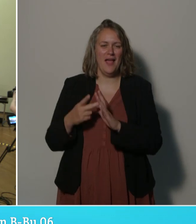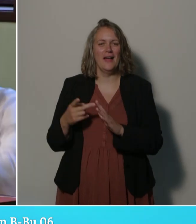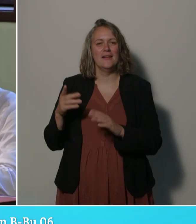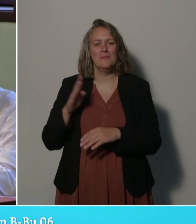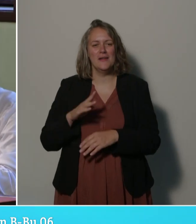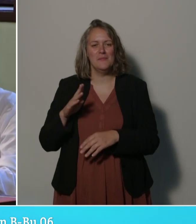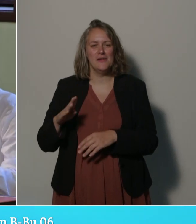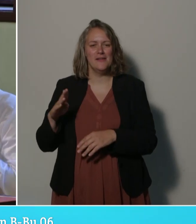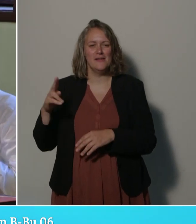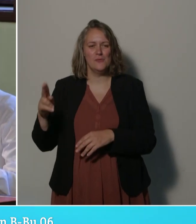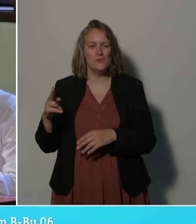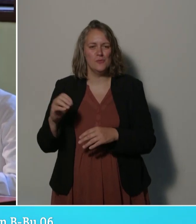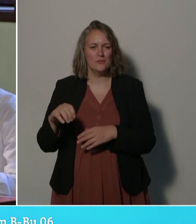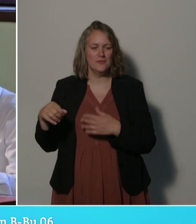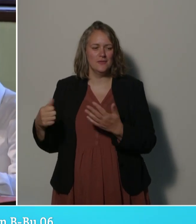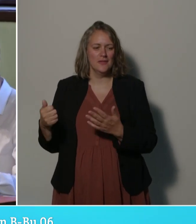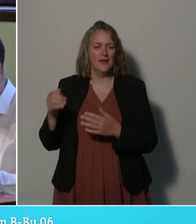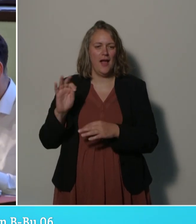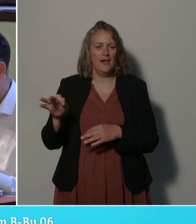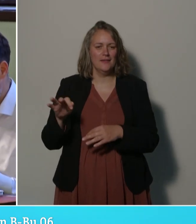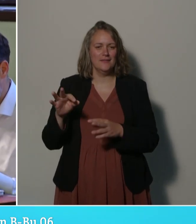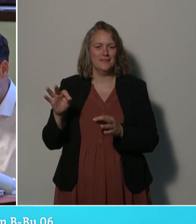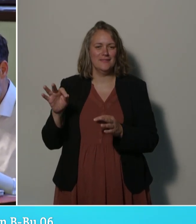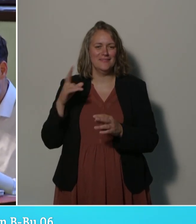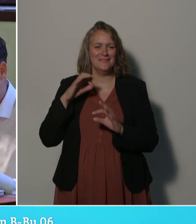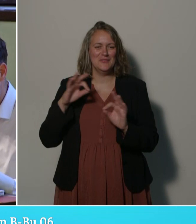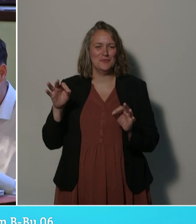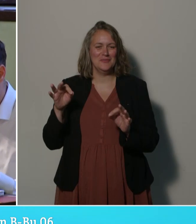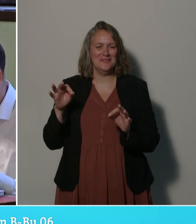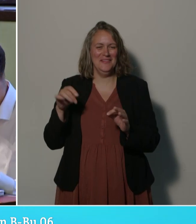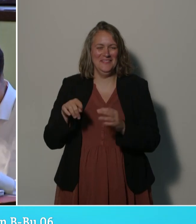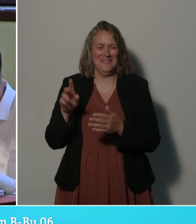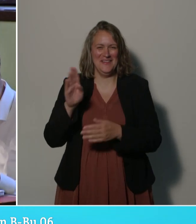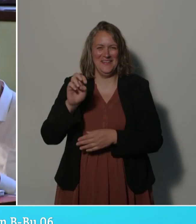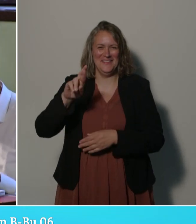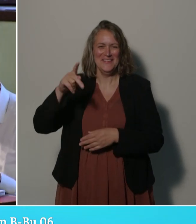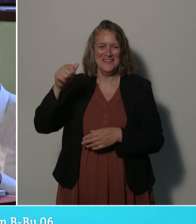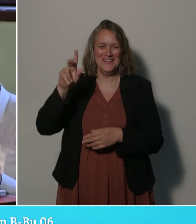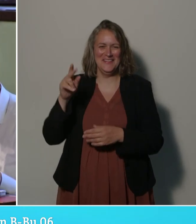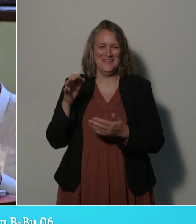Innenentwicklung BBU 06 Altesgut Burger im Ortsteil Burger.